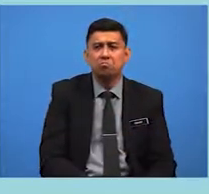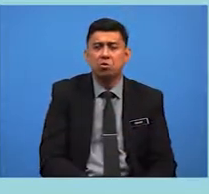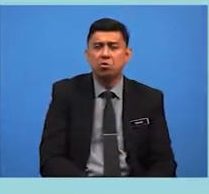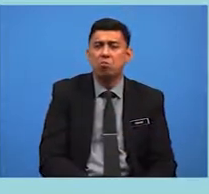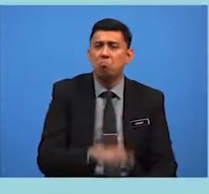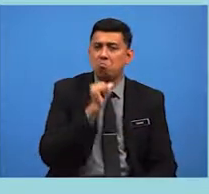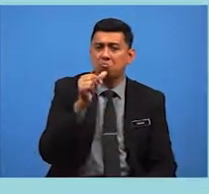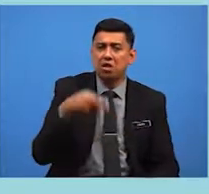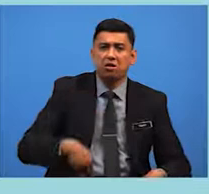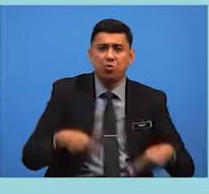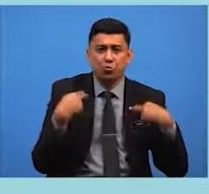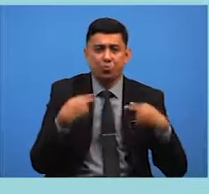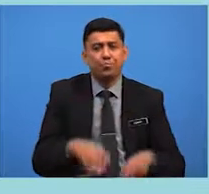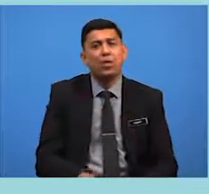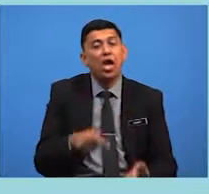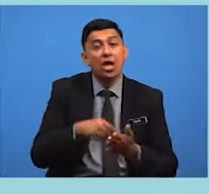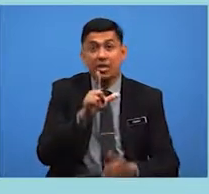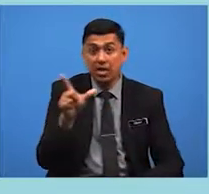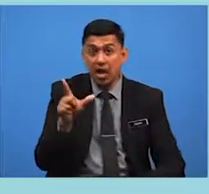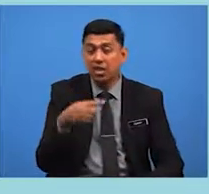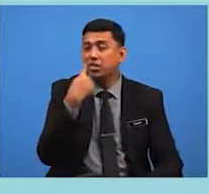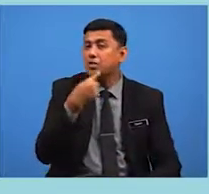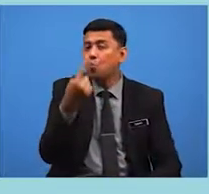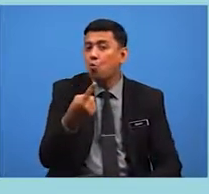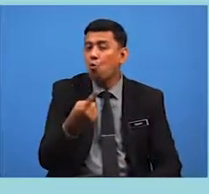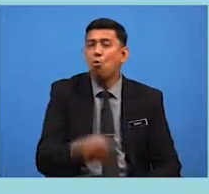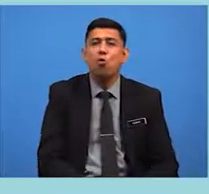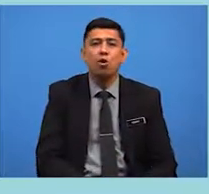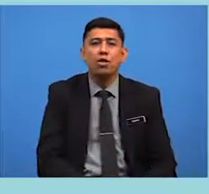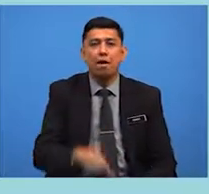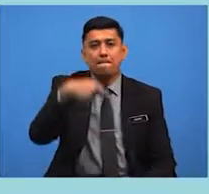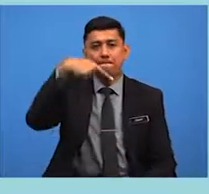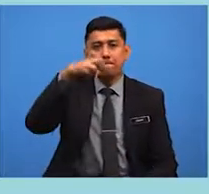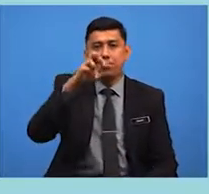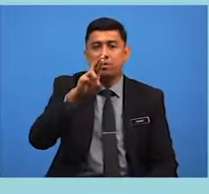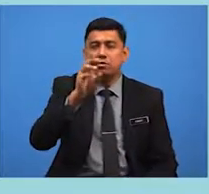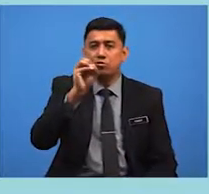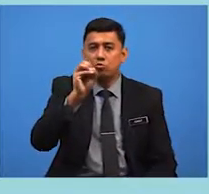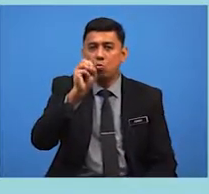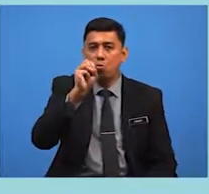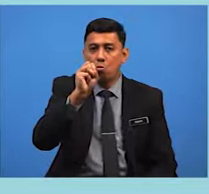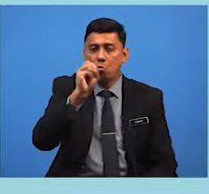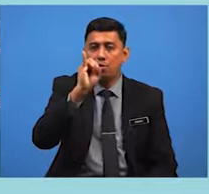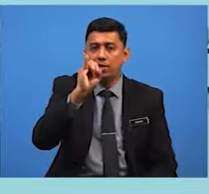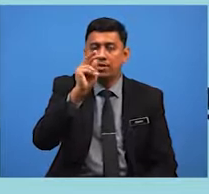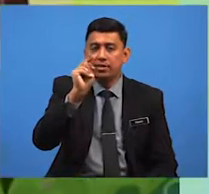unsur bukan hidup. Inilah yang disebut sebagai personifikasi.